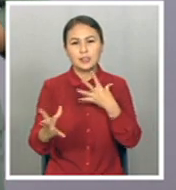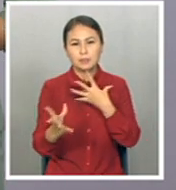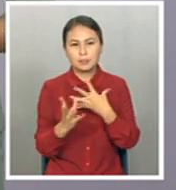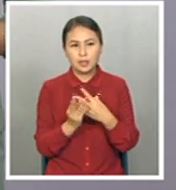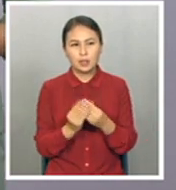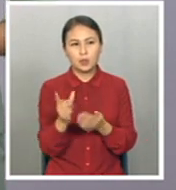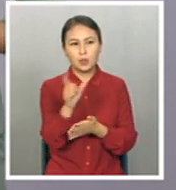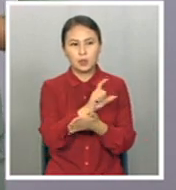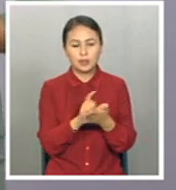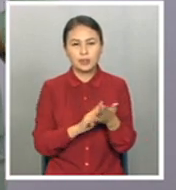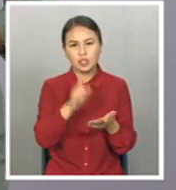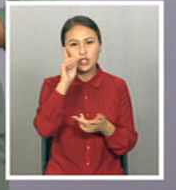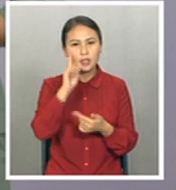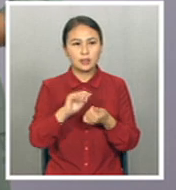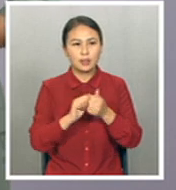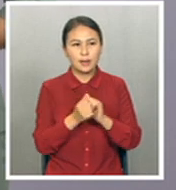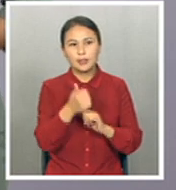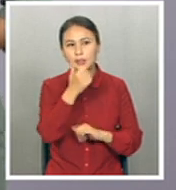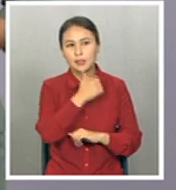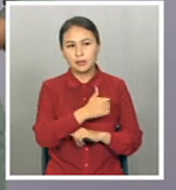өлеңді